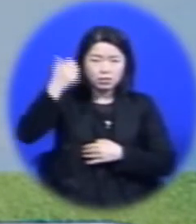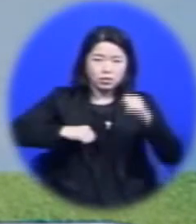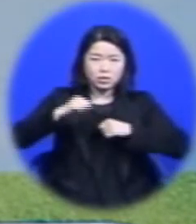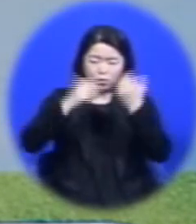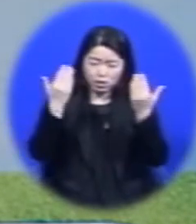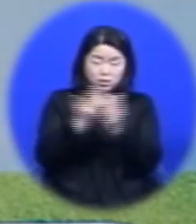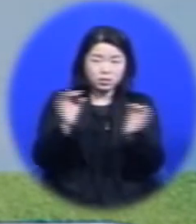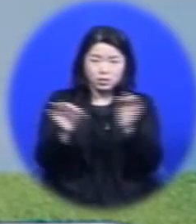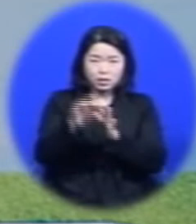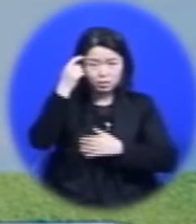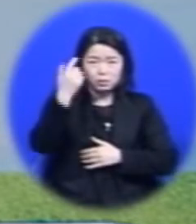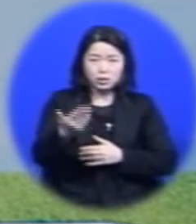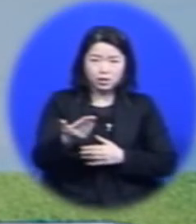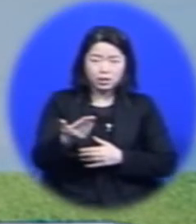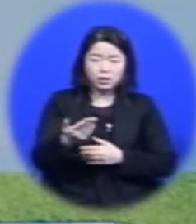씁니까